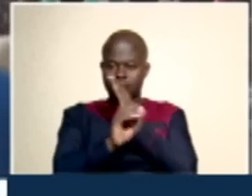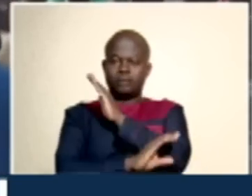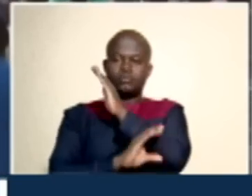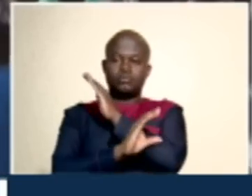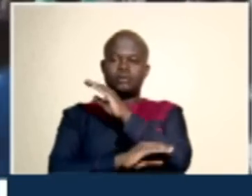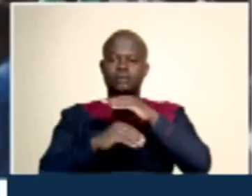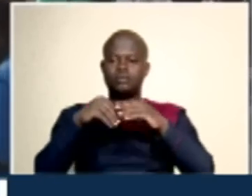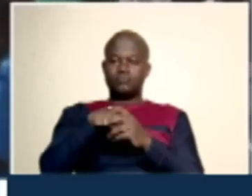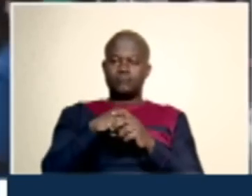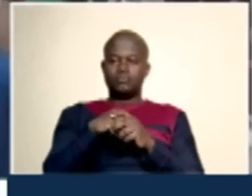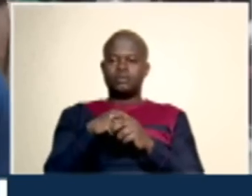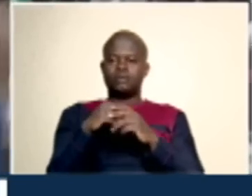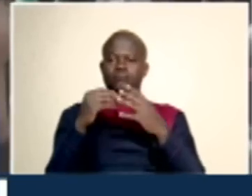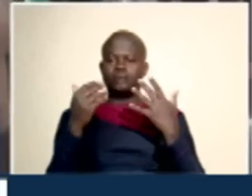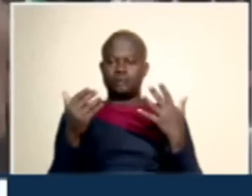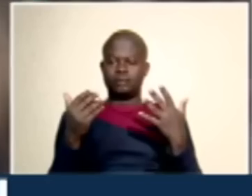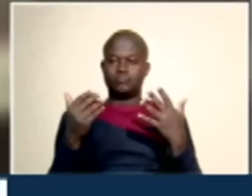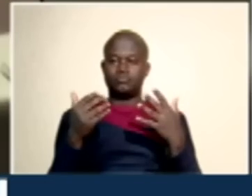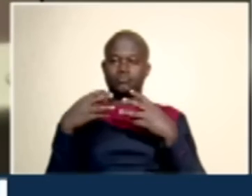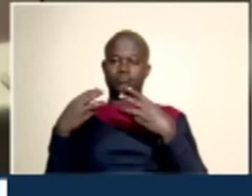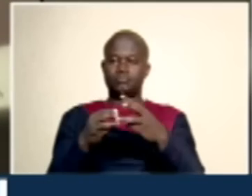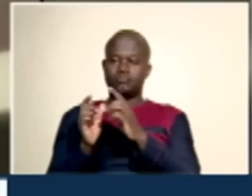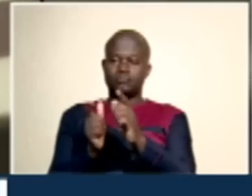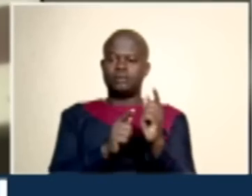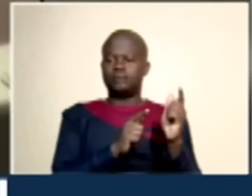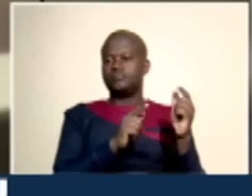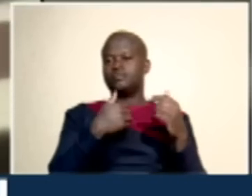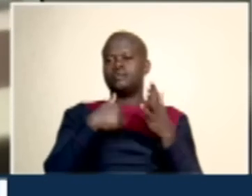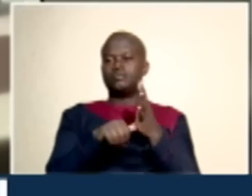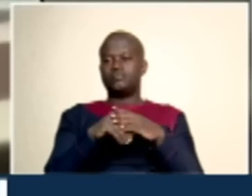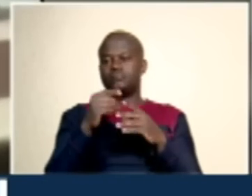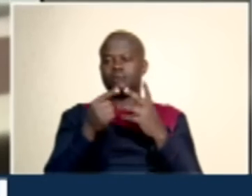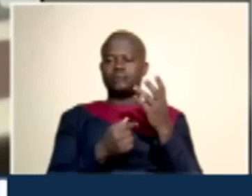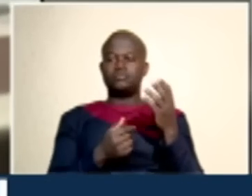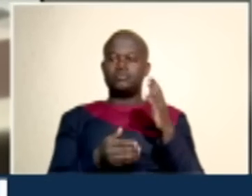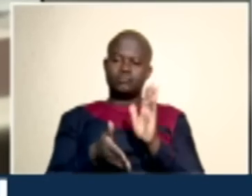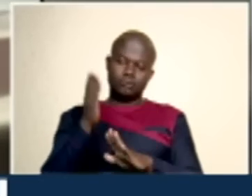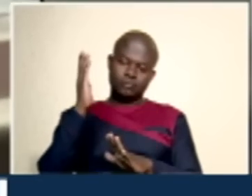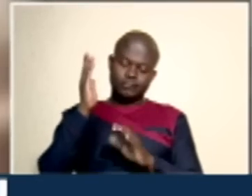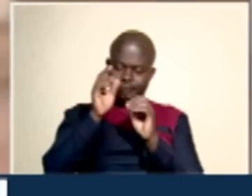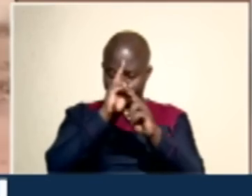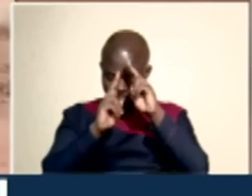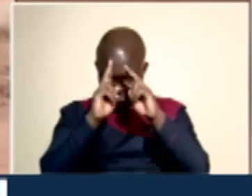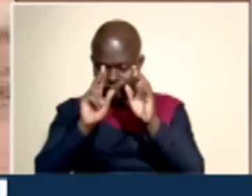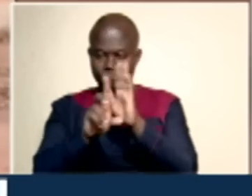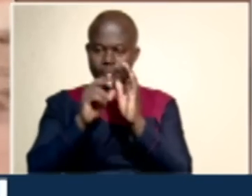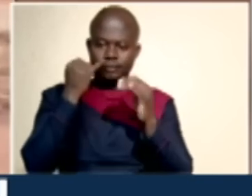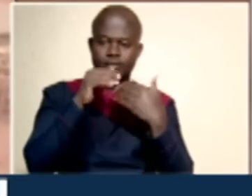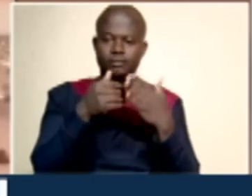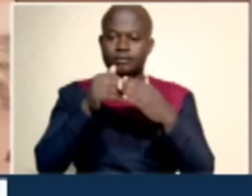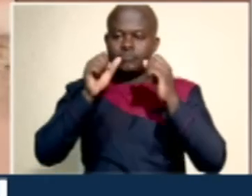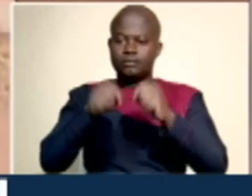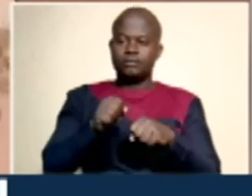kiri mu ntambara kuba umuntu yagize amakaga ni ibintu by'isogonda bubahiriza amabwiriza rero nihajya